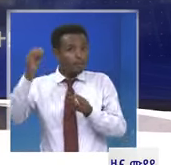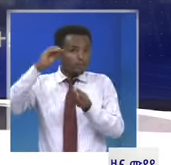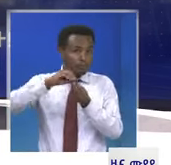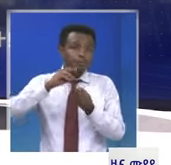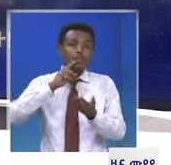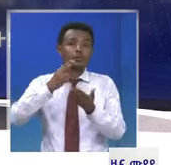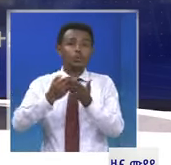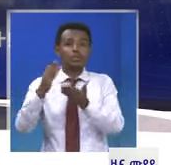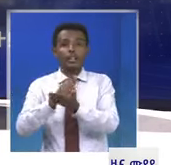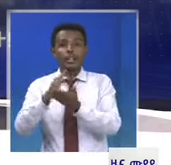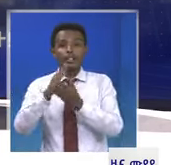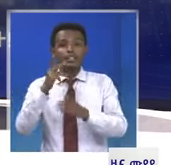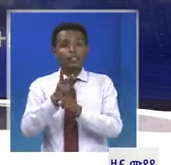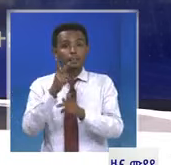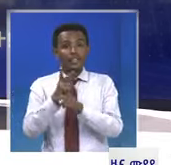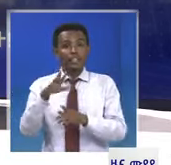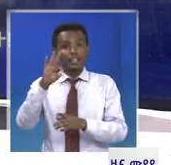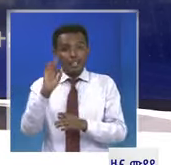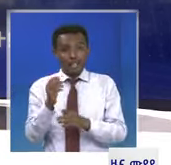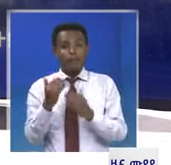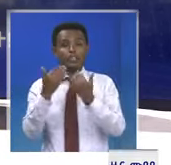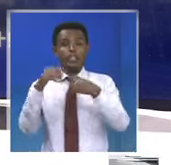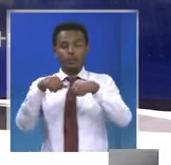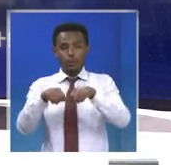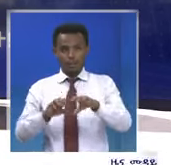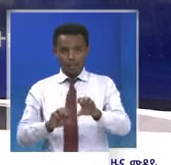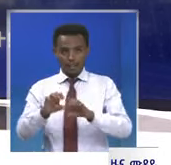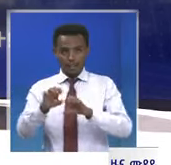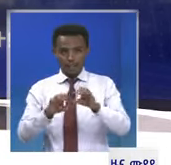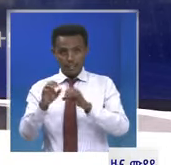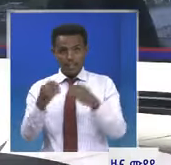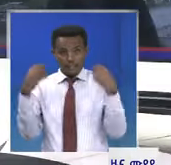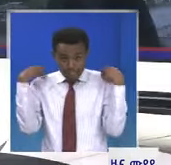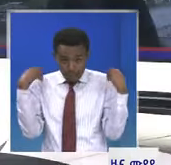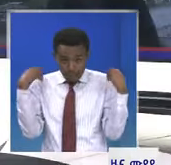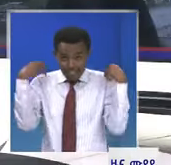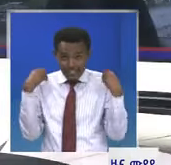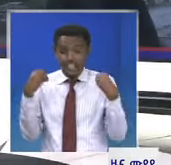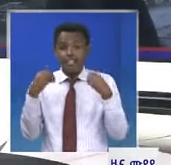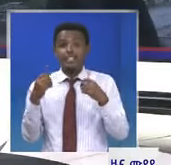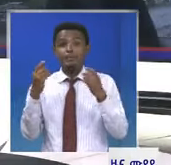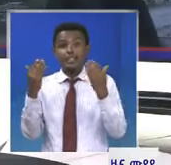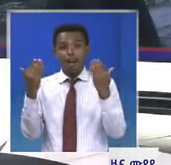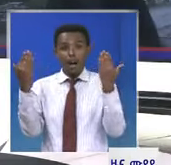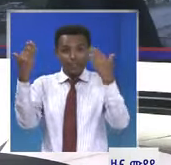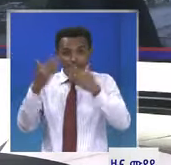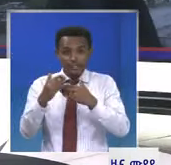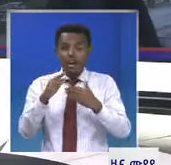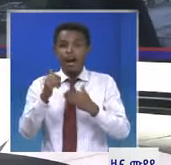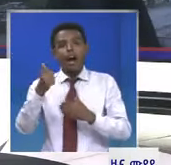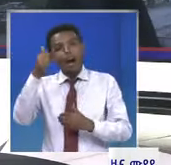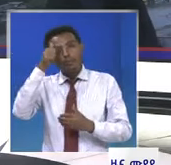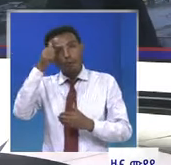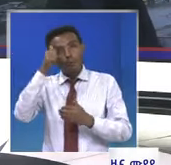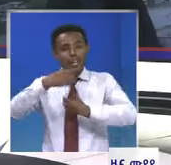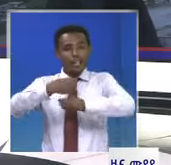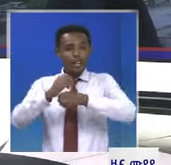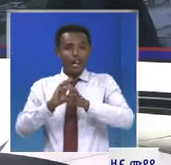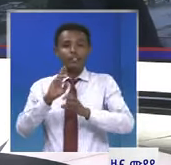ሊያደርሰን እየጠበቀን ይገኛል ከሱ ጋር መጠነኛ ቆይታ አደርጋለሁ ሰላም ጤና ይስጥልኝ እንደምን አመሸ አብዮት እስቲ ጠቅለል አድርገህ ያሉህን